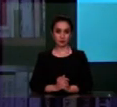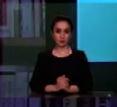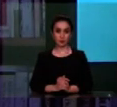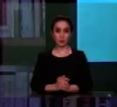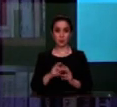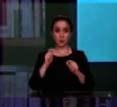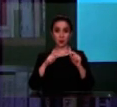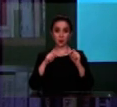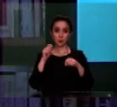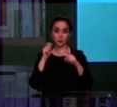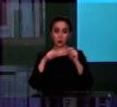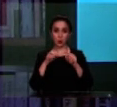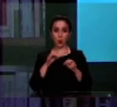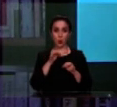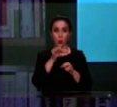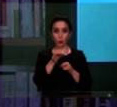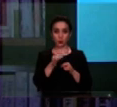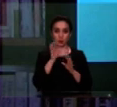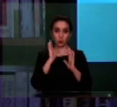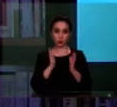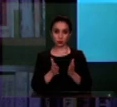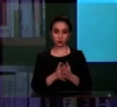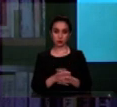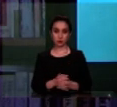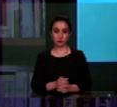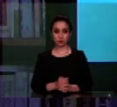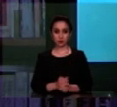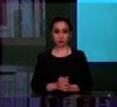Kapla po kapli ozero budet.